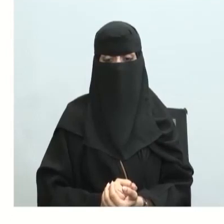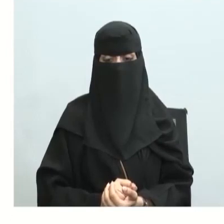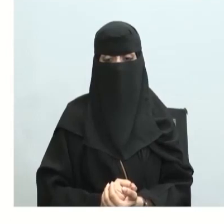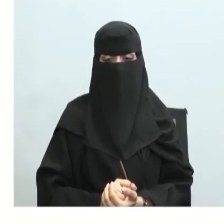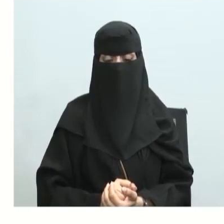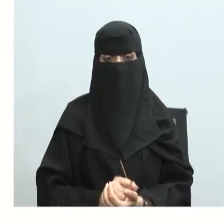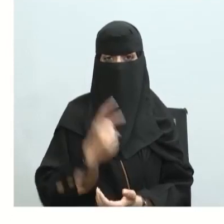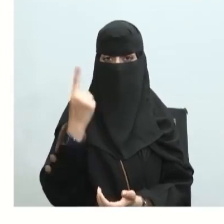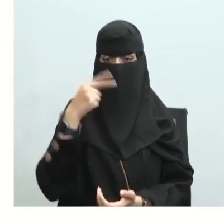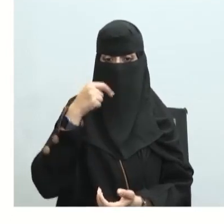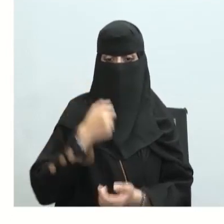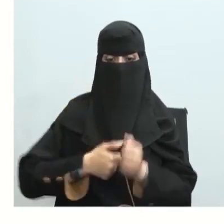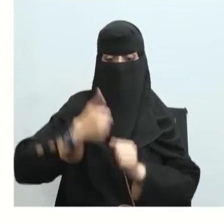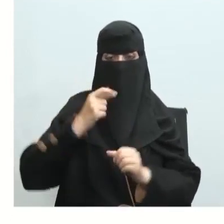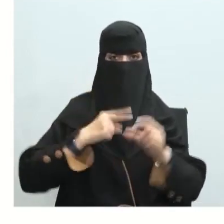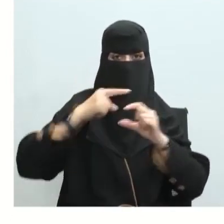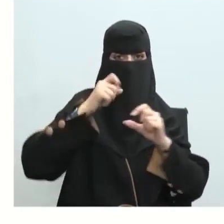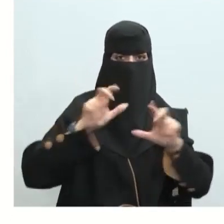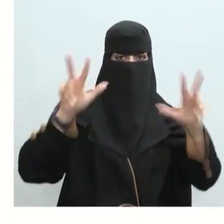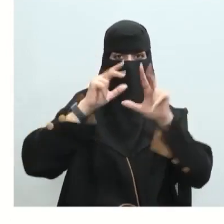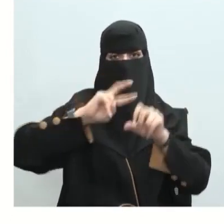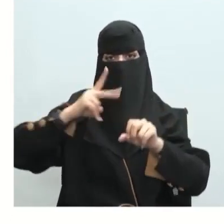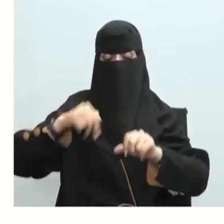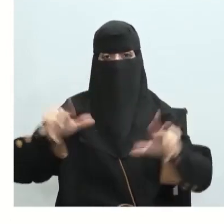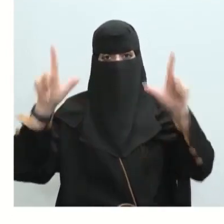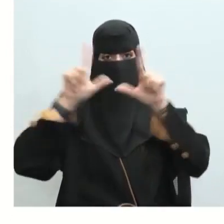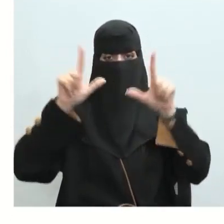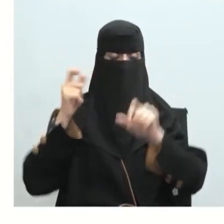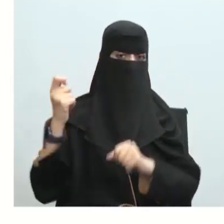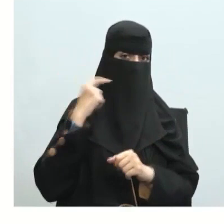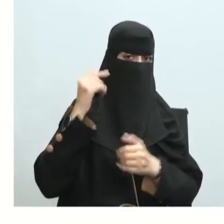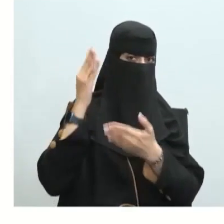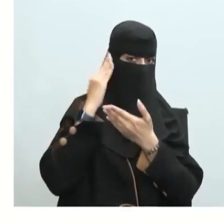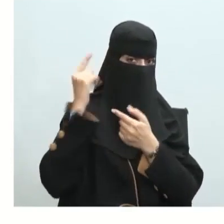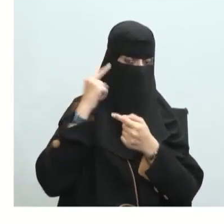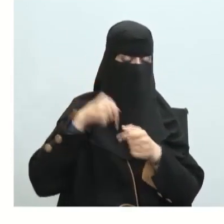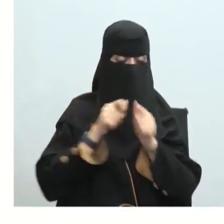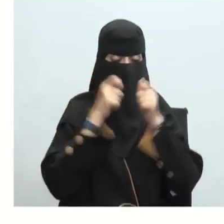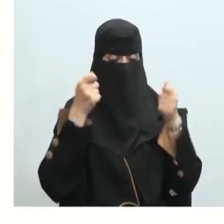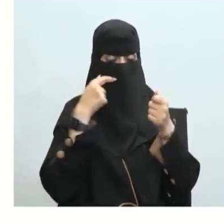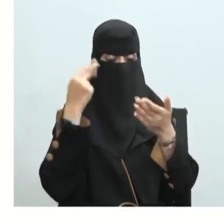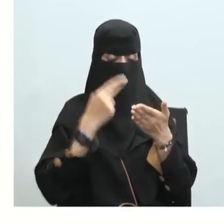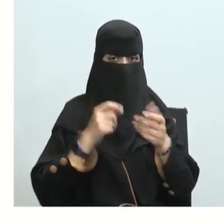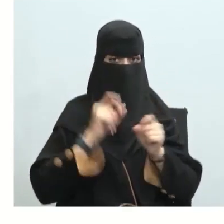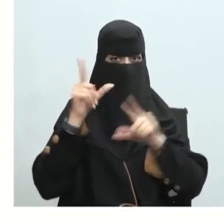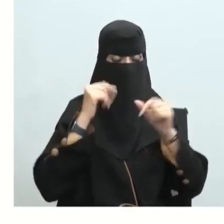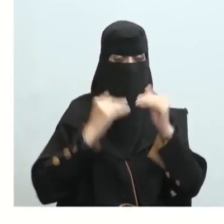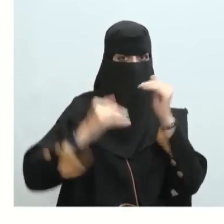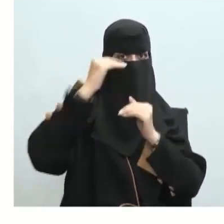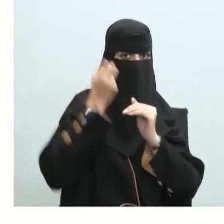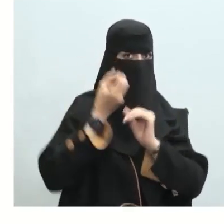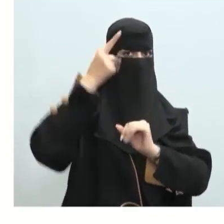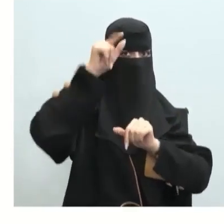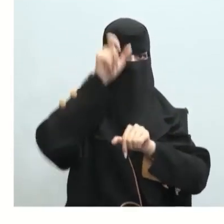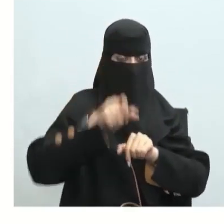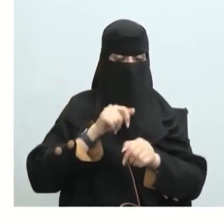هنا 11د عش اسهمت وسائل الاعلام المختلفه التلفاز الاذاعه الصحف والمجلات الانترنت في رفع درجه الوعي لدى المواطن